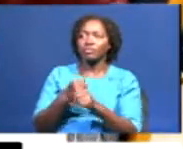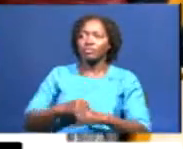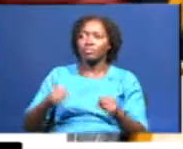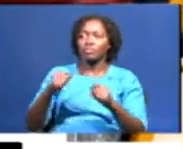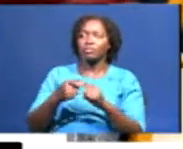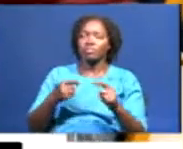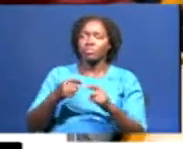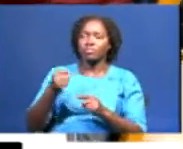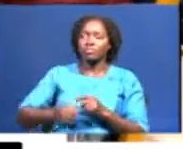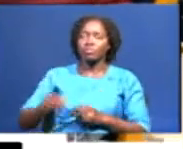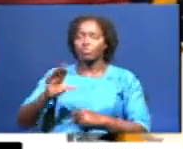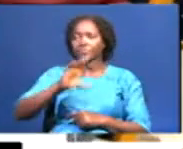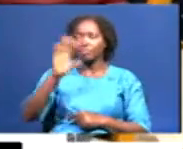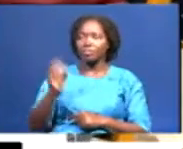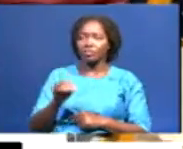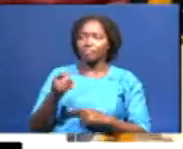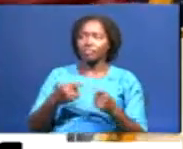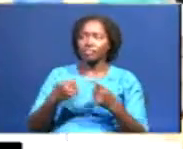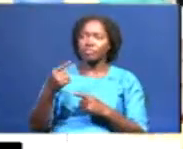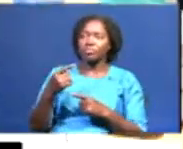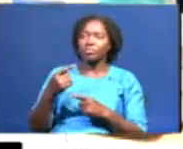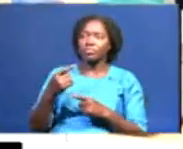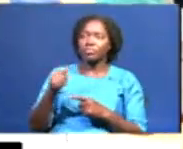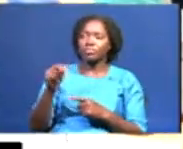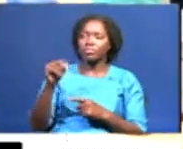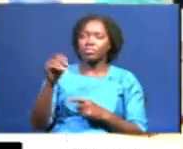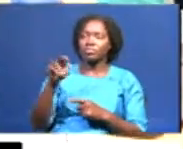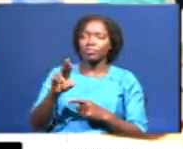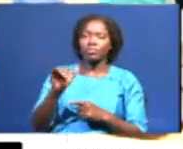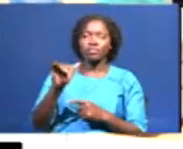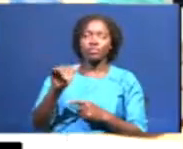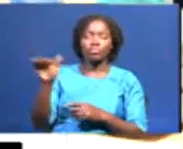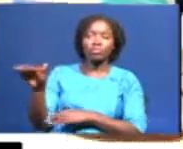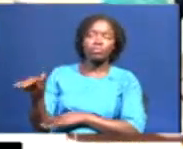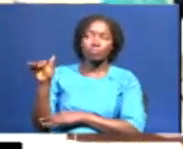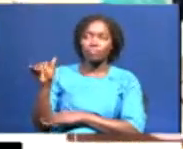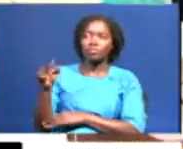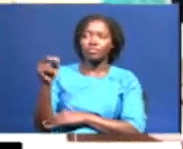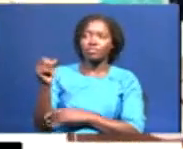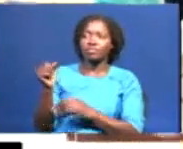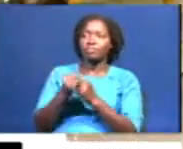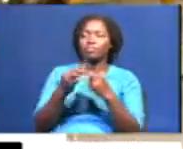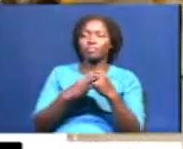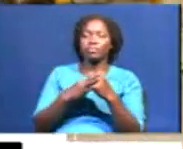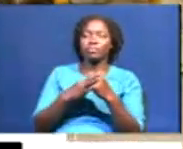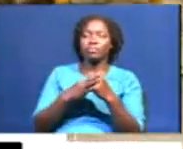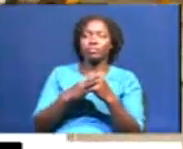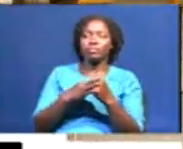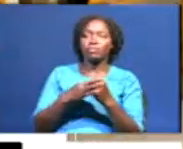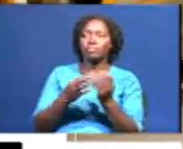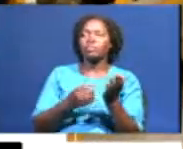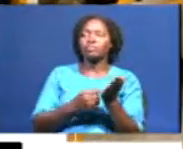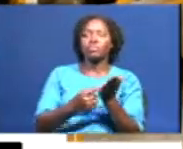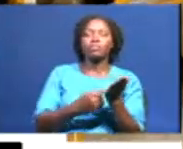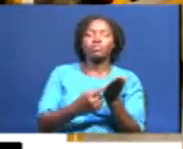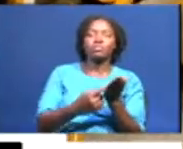Afrika Kusini, alimshinda Andrew Kayonde wa Zambia. Mwaka 2018 Mahango alitoa nishani ya shaba kwenye mashindano ya